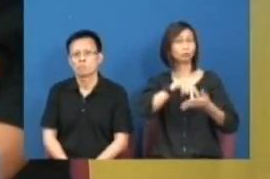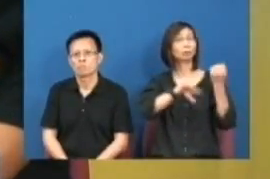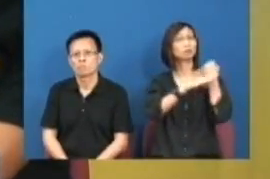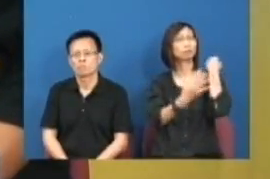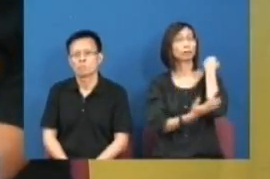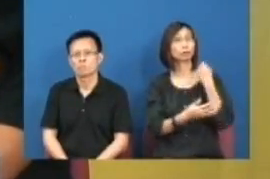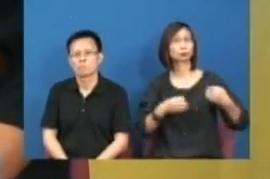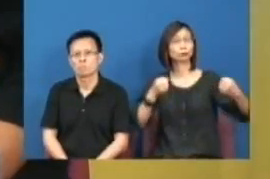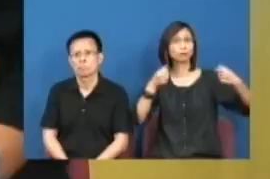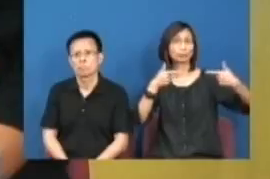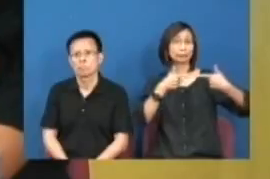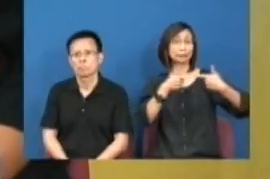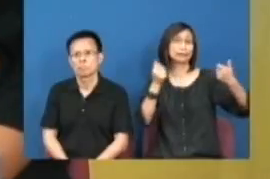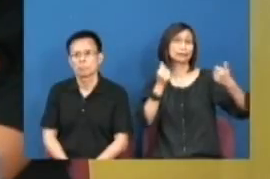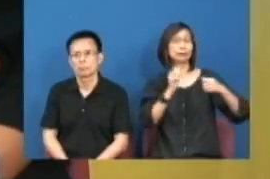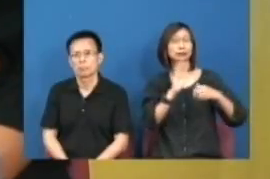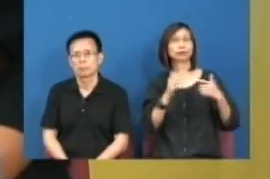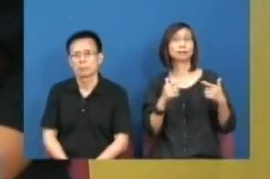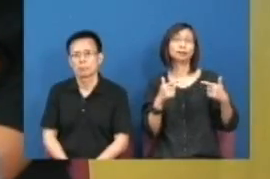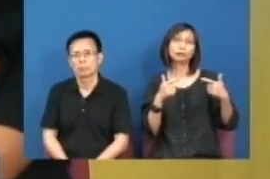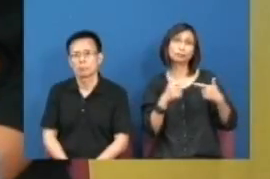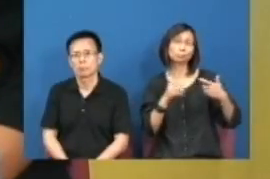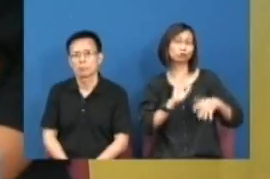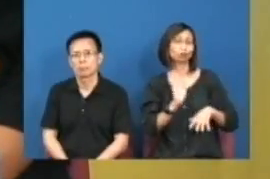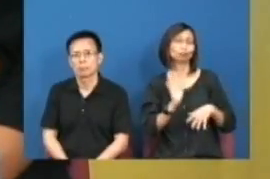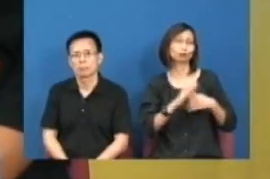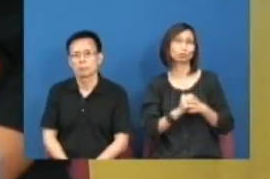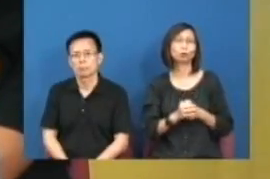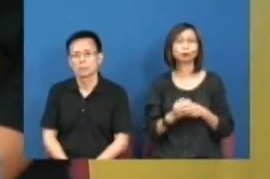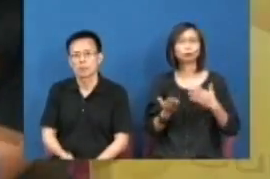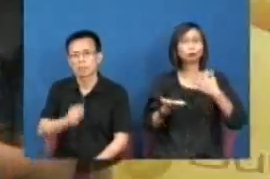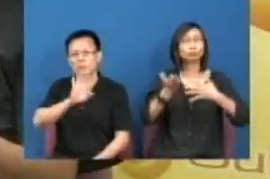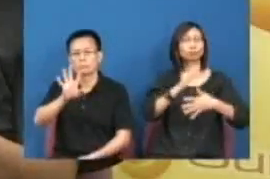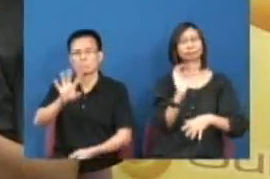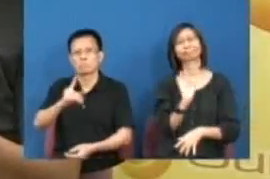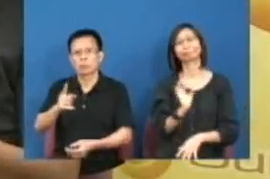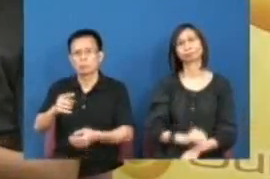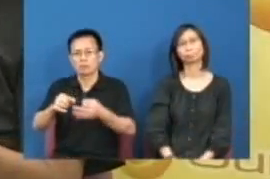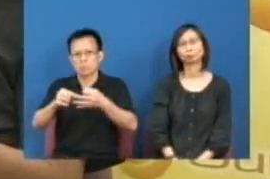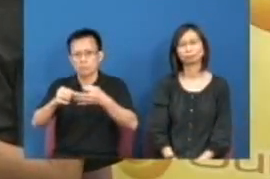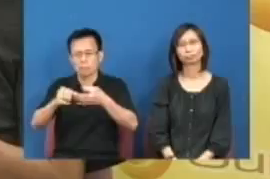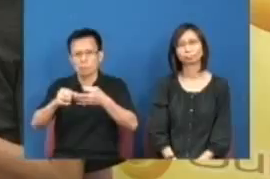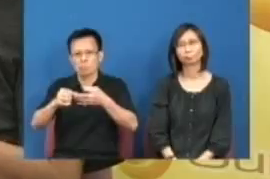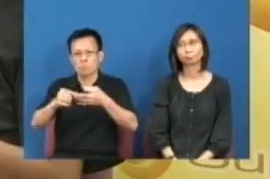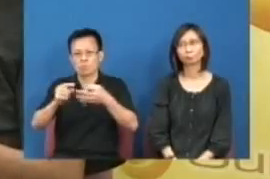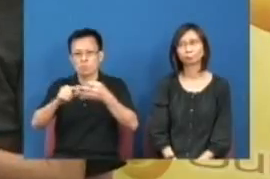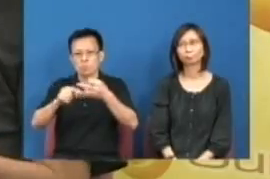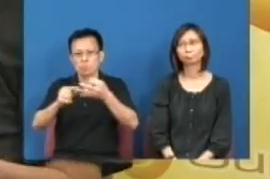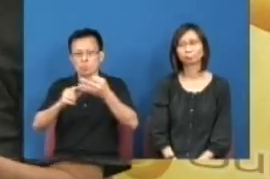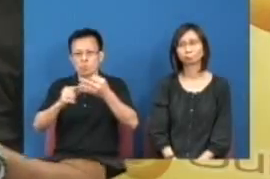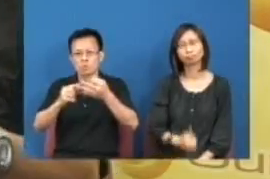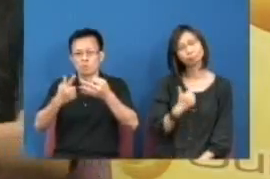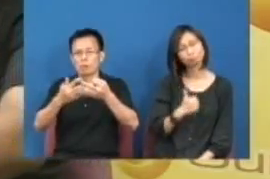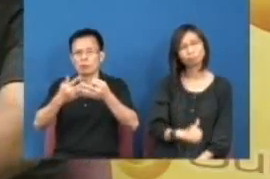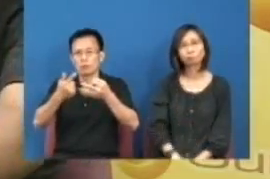接觸，已經有個進步。咁當然我哋會話其實即係 唔係喎，曾慶紅係成見曬我哋咁多，我